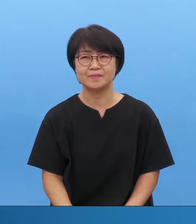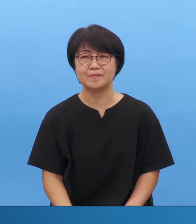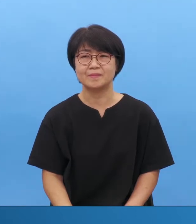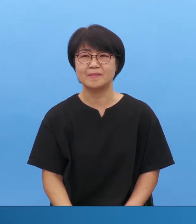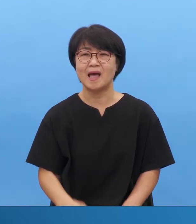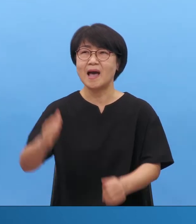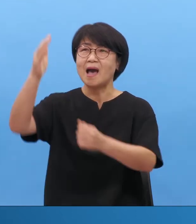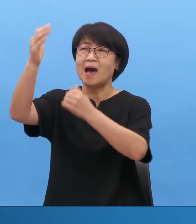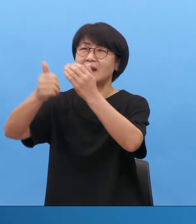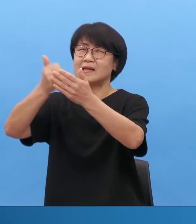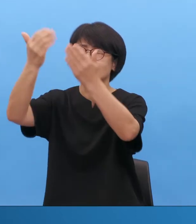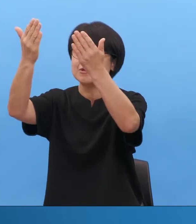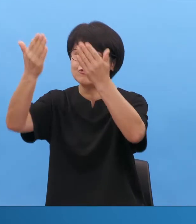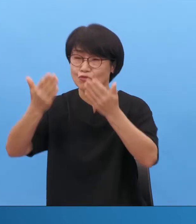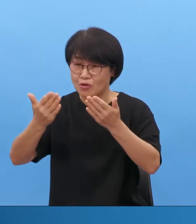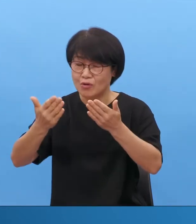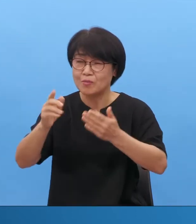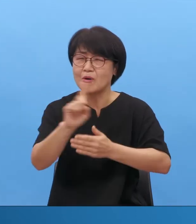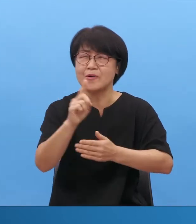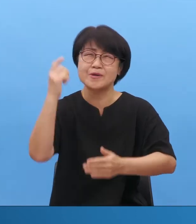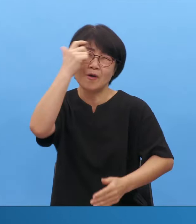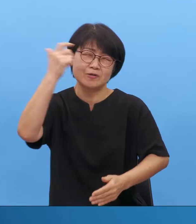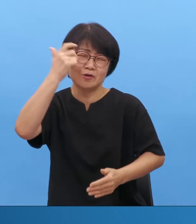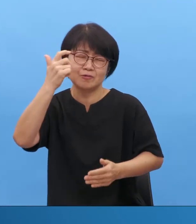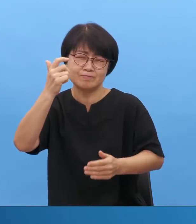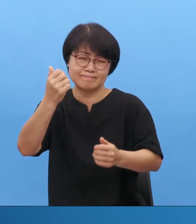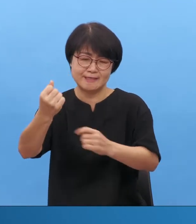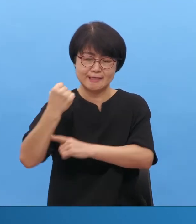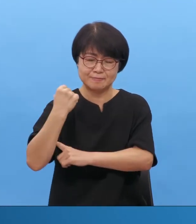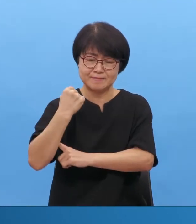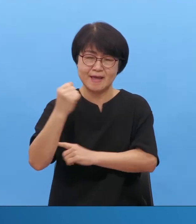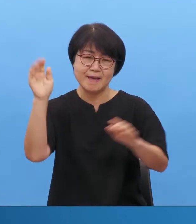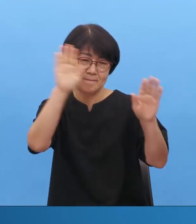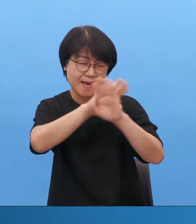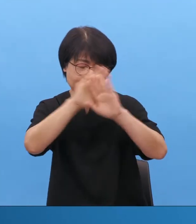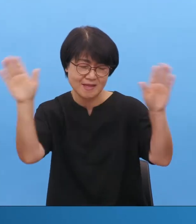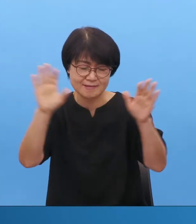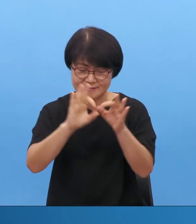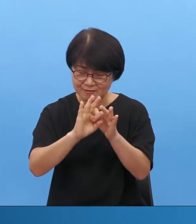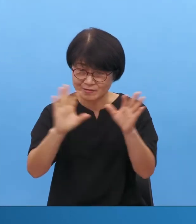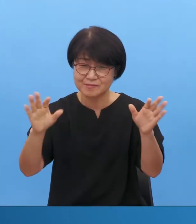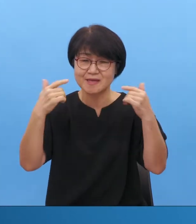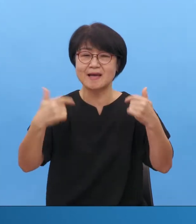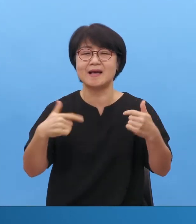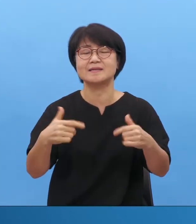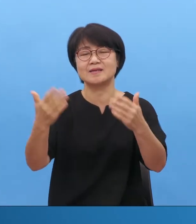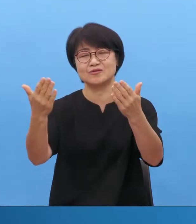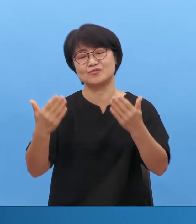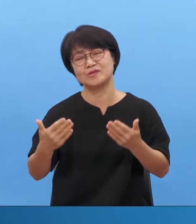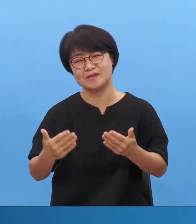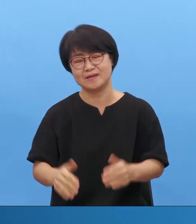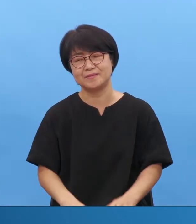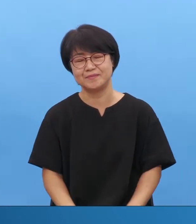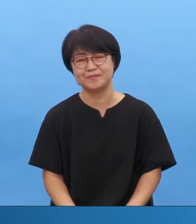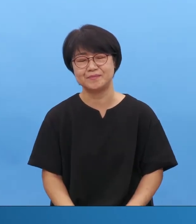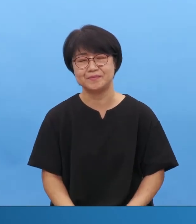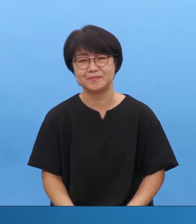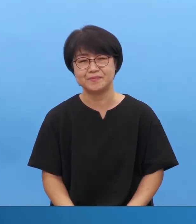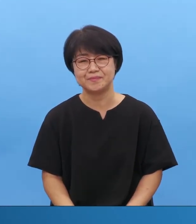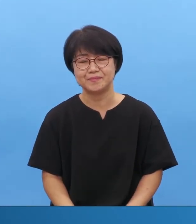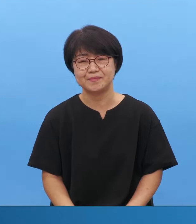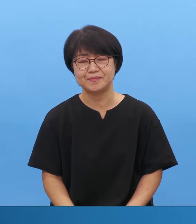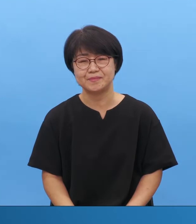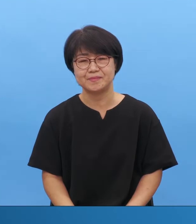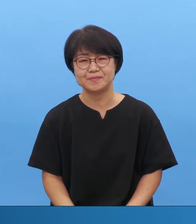걸 말해요. Day and night they called on the Lord, and in a spiritual sense that God answers you day and night as well. 그리고 파수꾼의 이